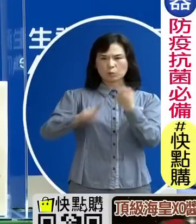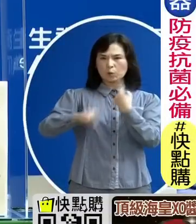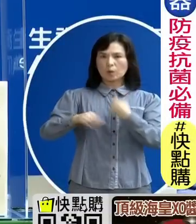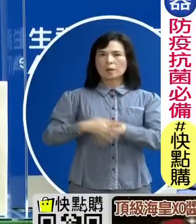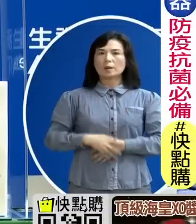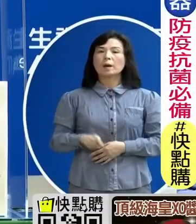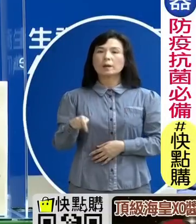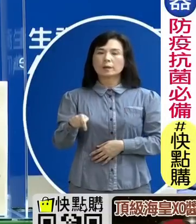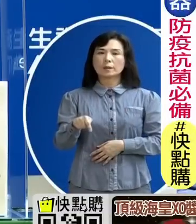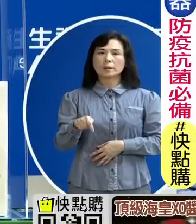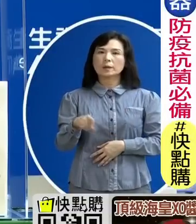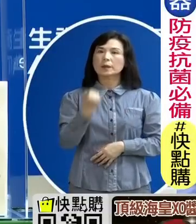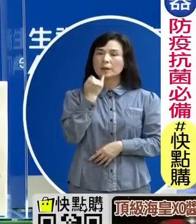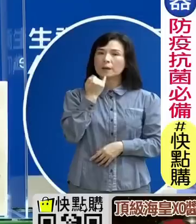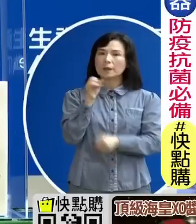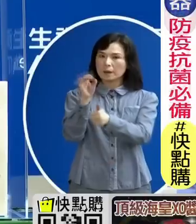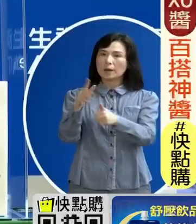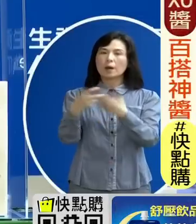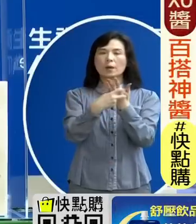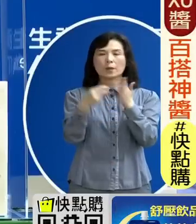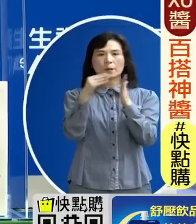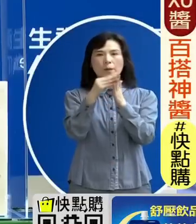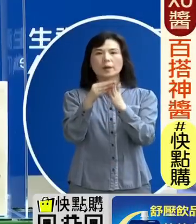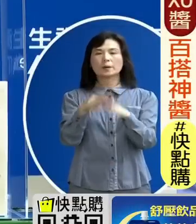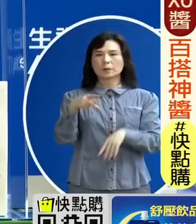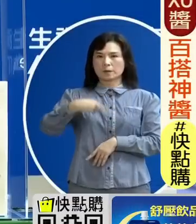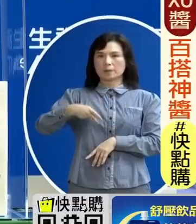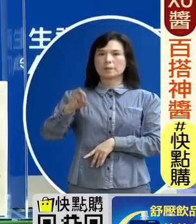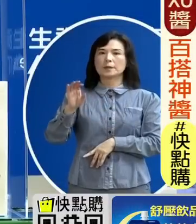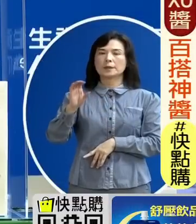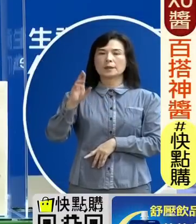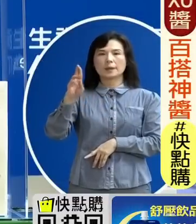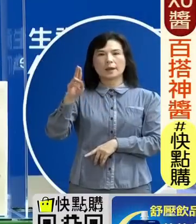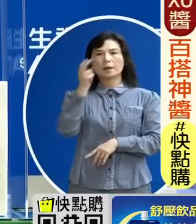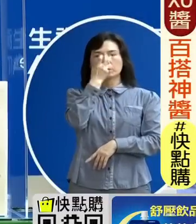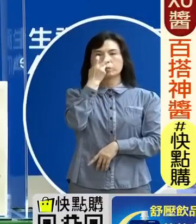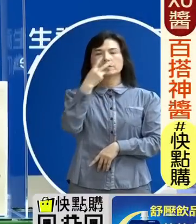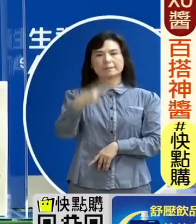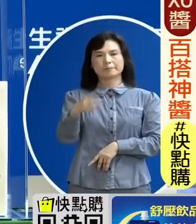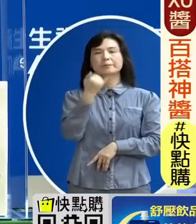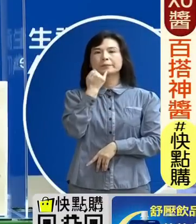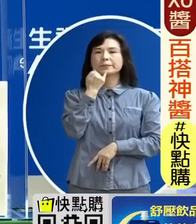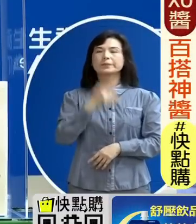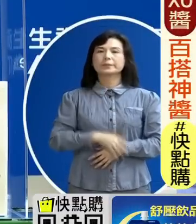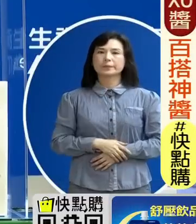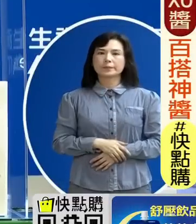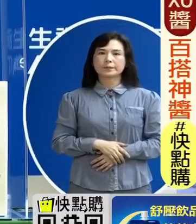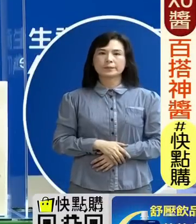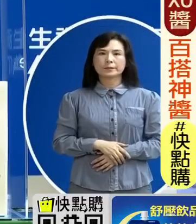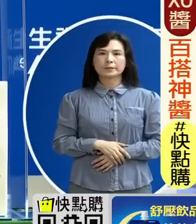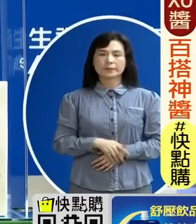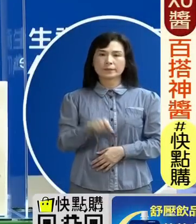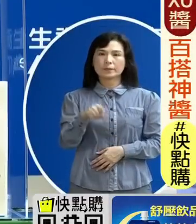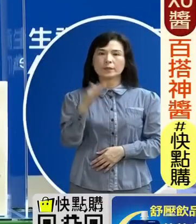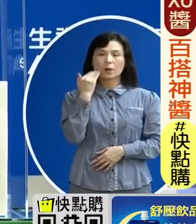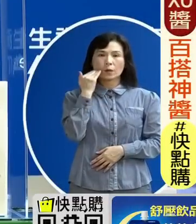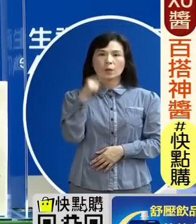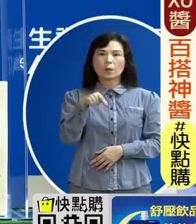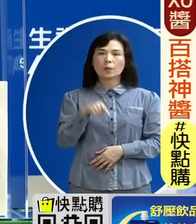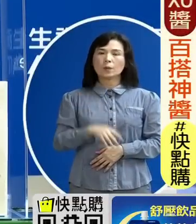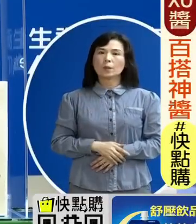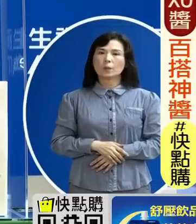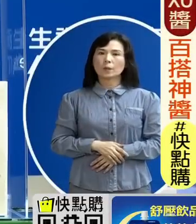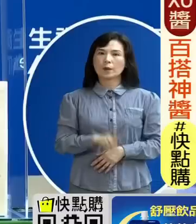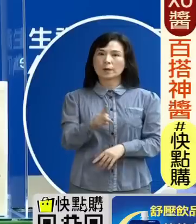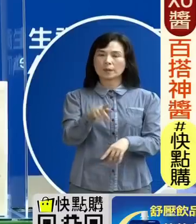的这个金主，哈，这个旭宏、毅力，其实他们的体质很差，连年亏损，然后又曾经涉入这样子的弊案，现在这家